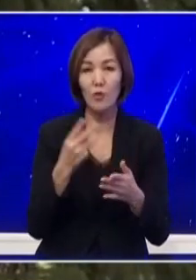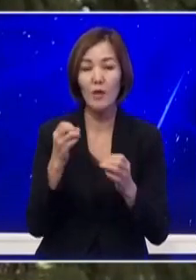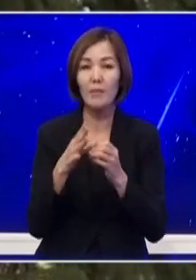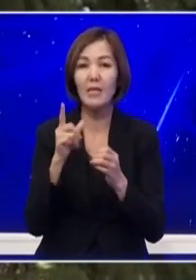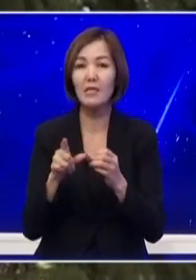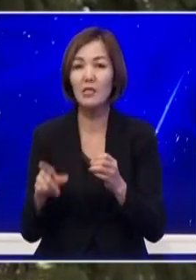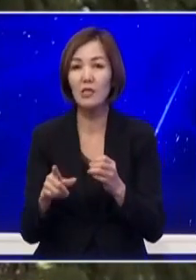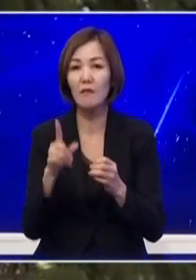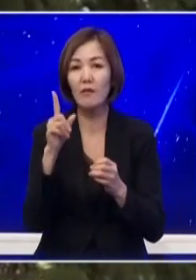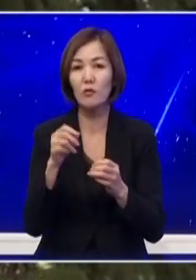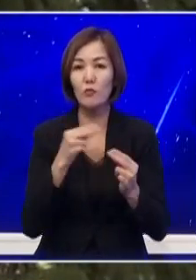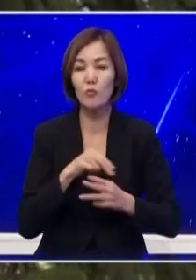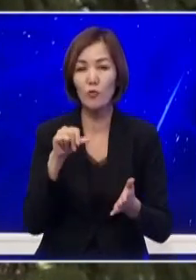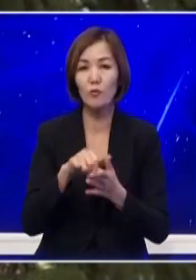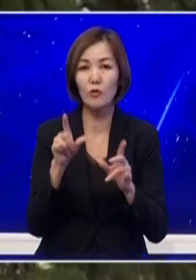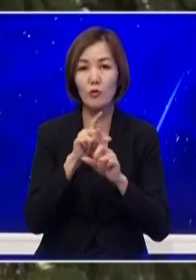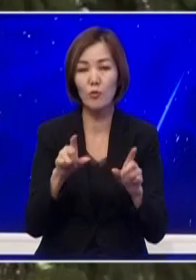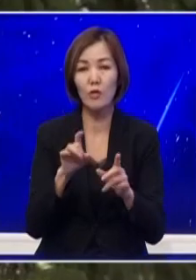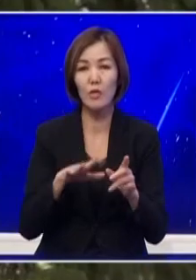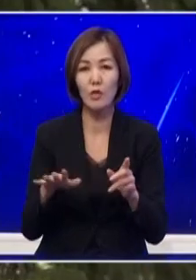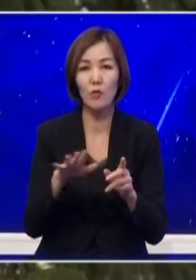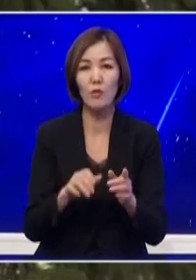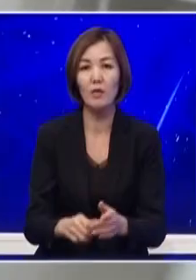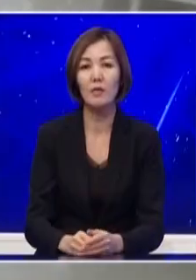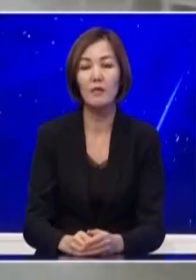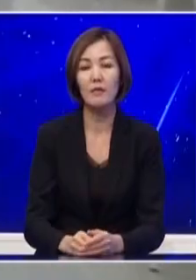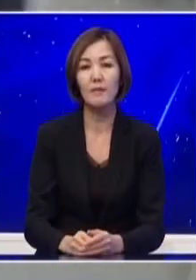человек из 100 уже трудоустроены в школы региона.